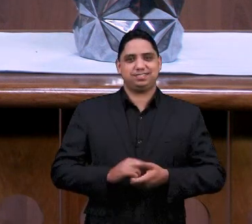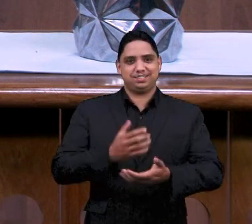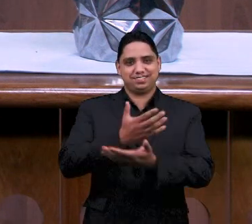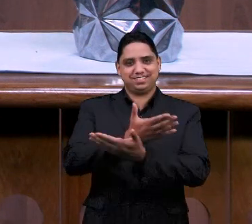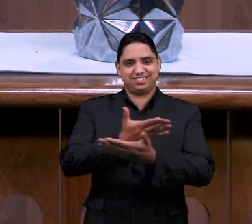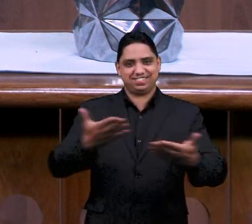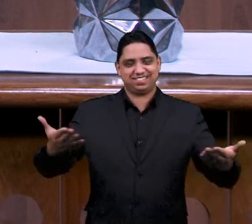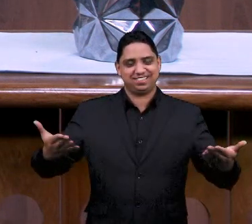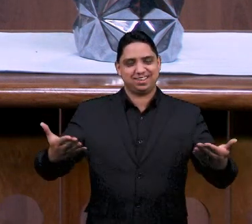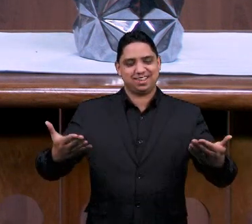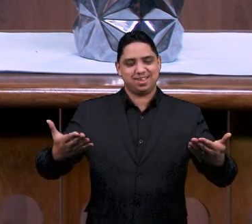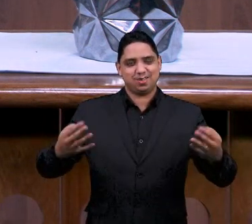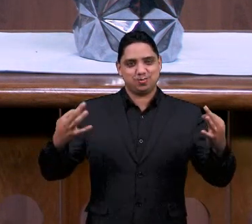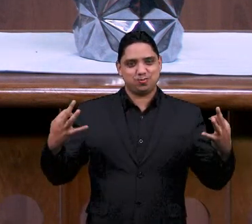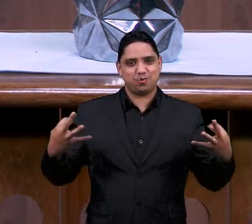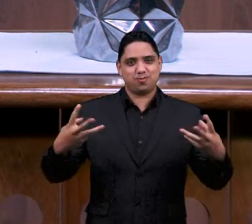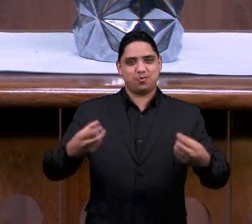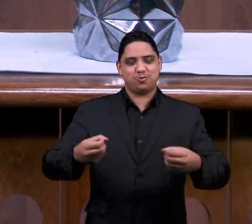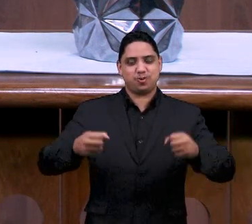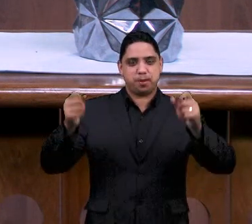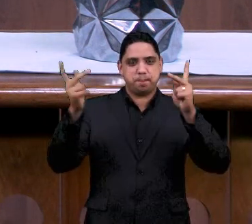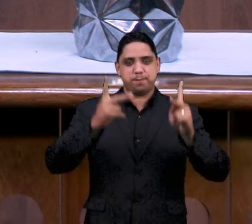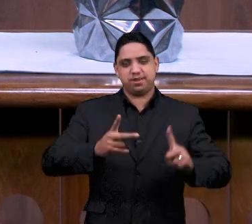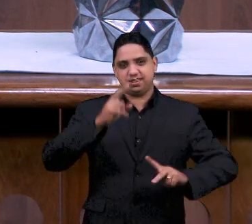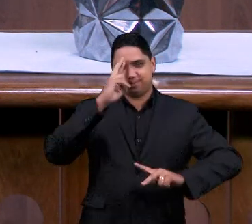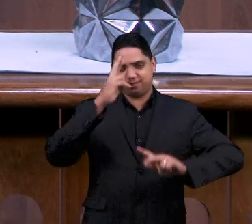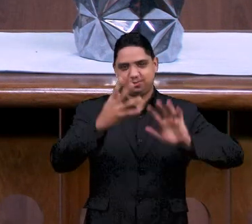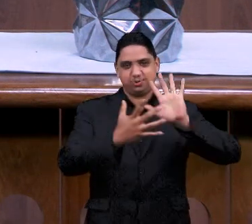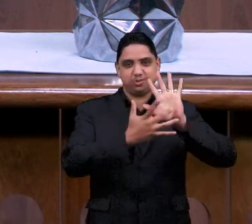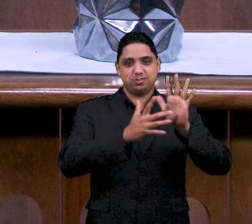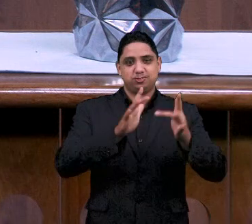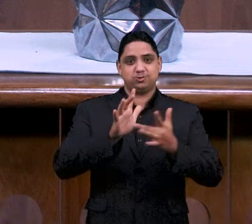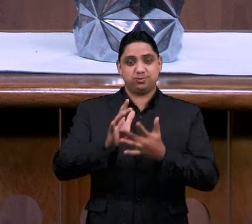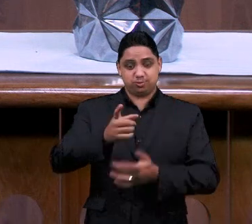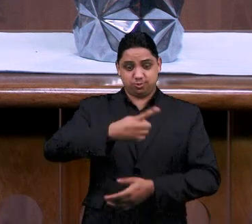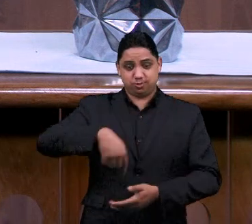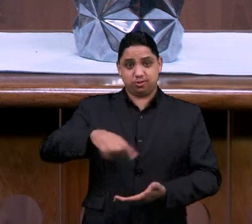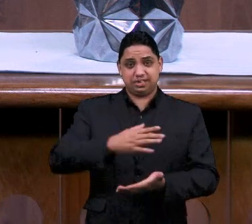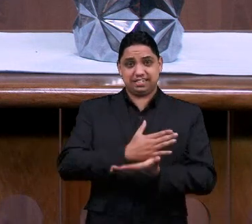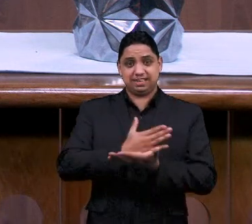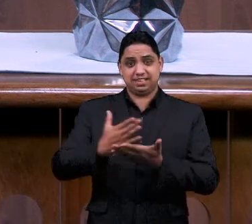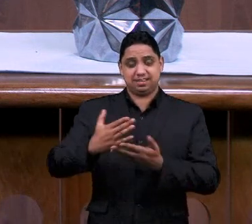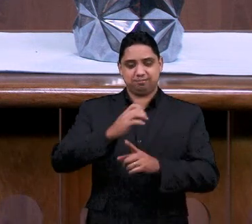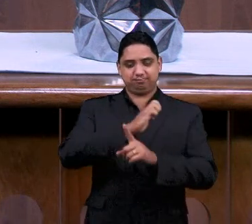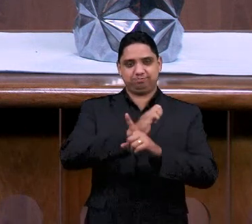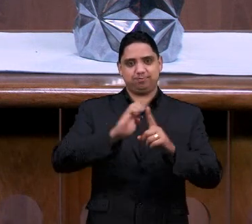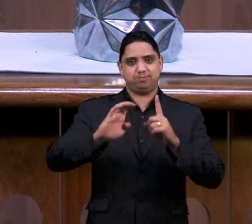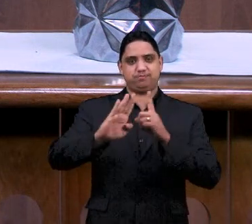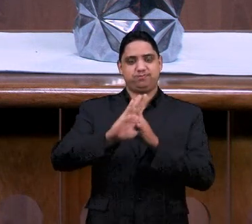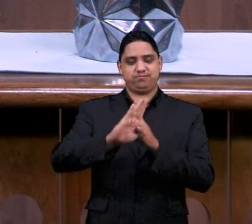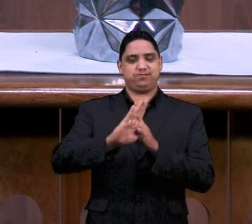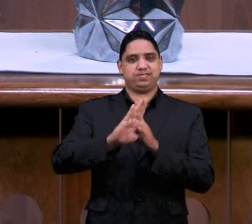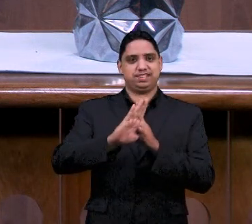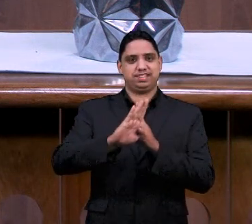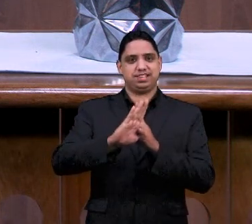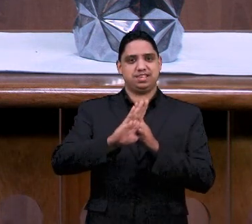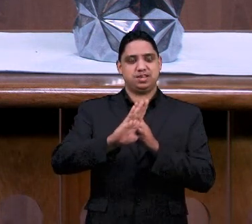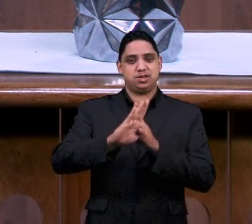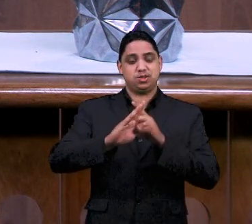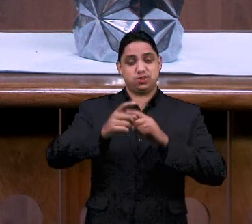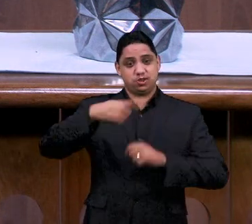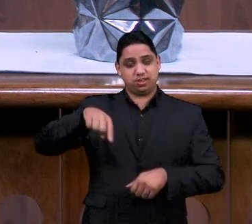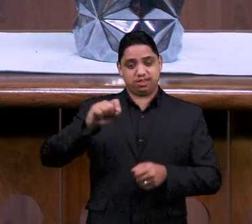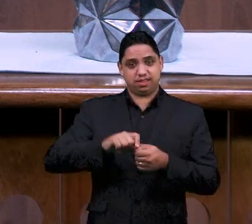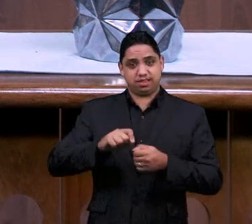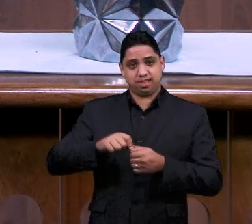Je salue à tous dans la paix du Seigneur Jésus. Nous commençons l'école biblique dominicale, cette programmation par